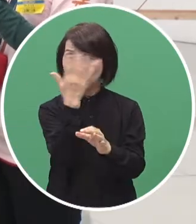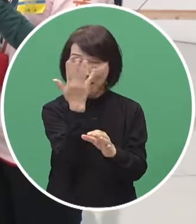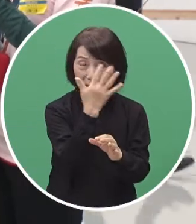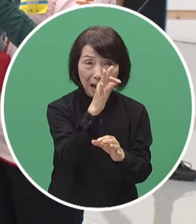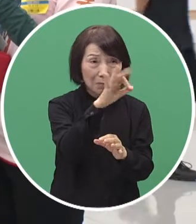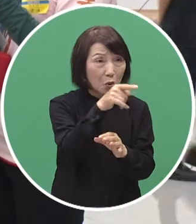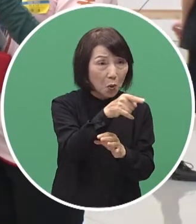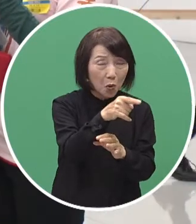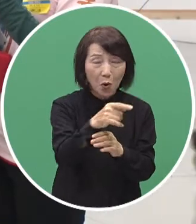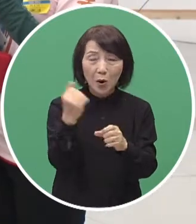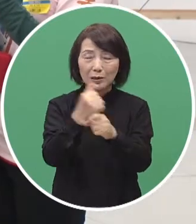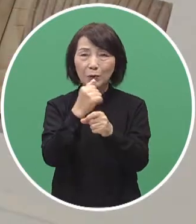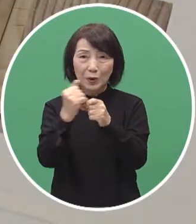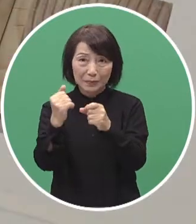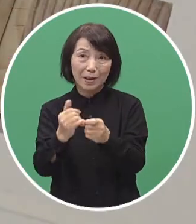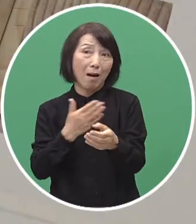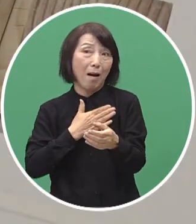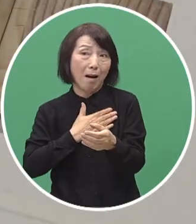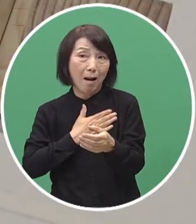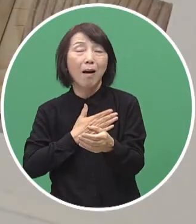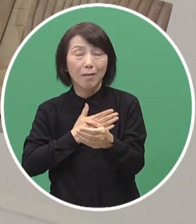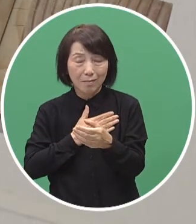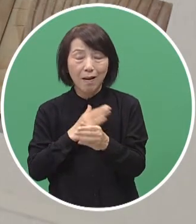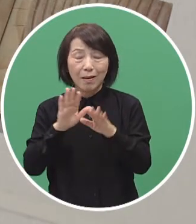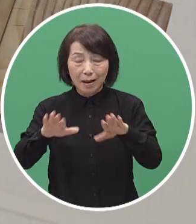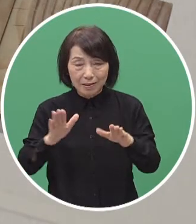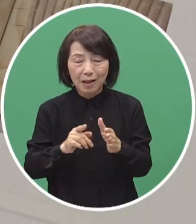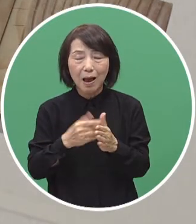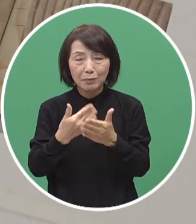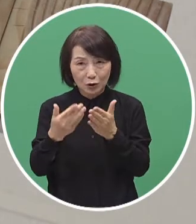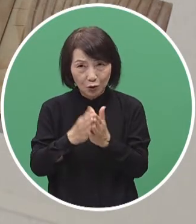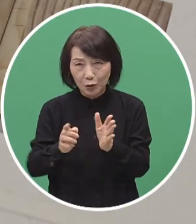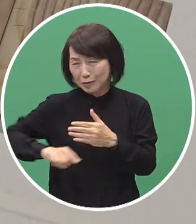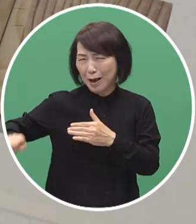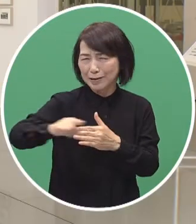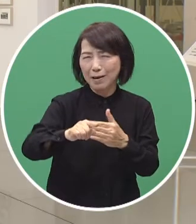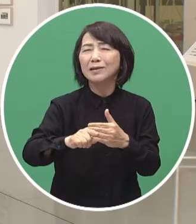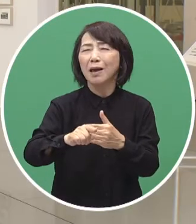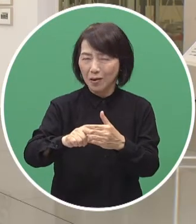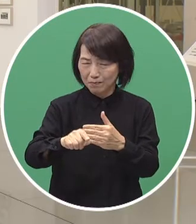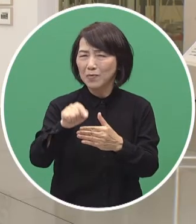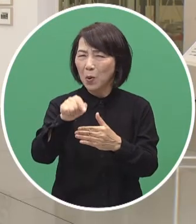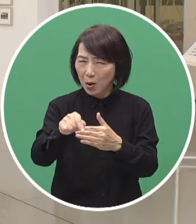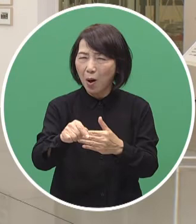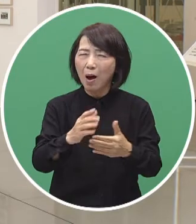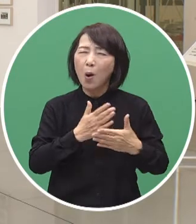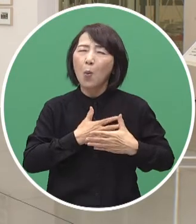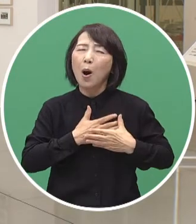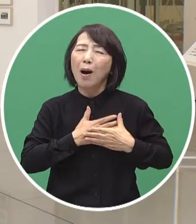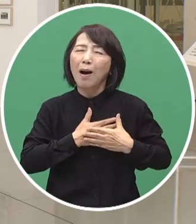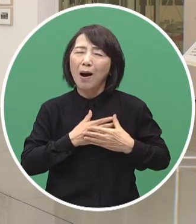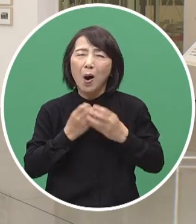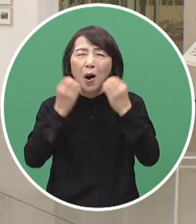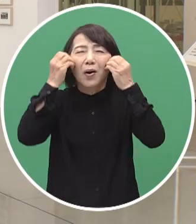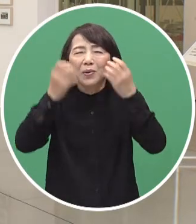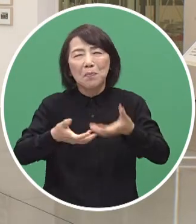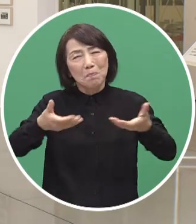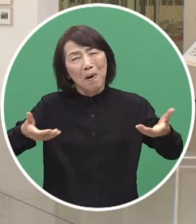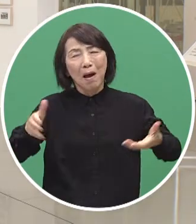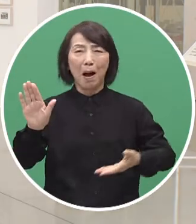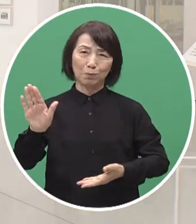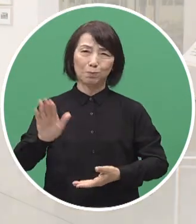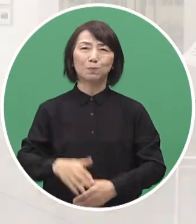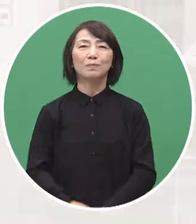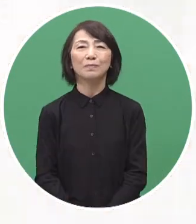見えないものを作品で体感する現代美術の最前線は、ワクワクする感動であふれています